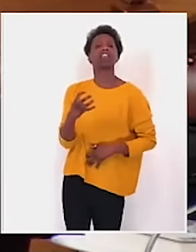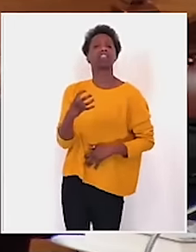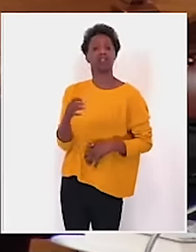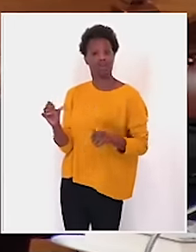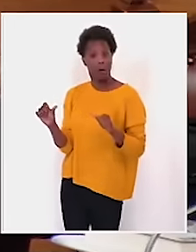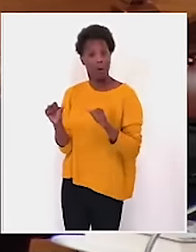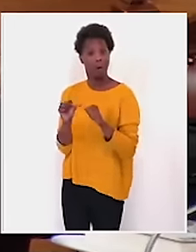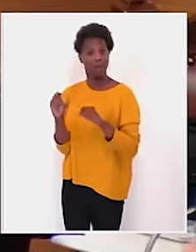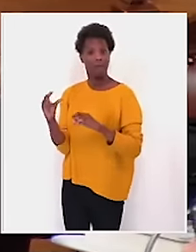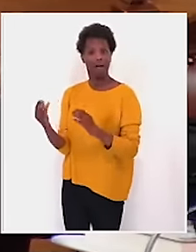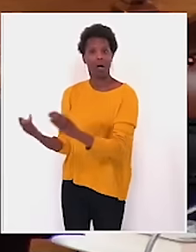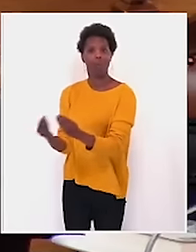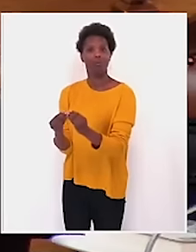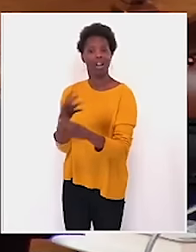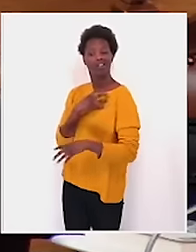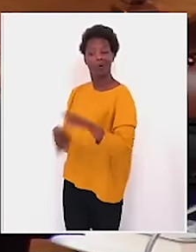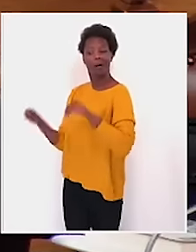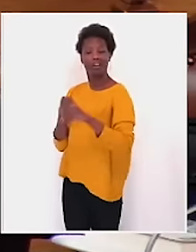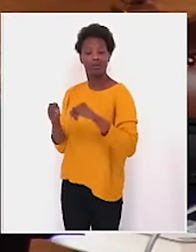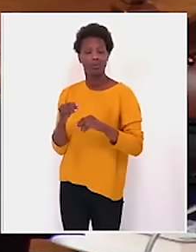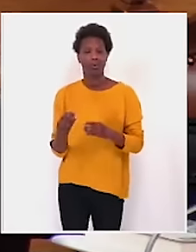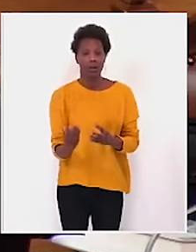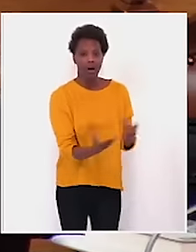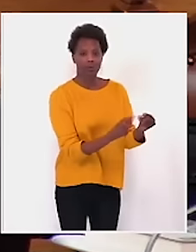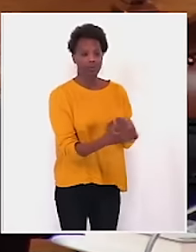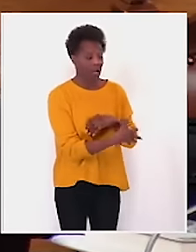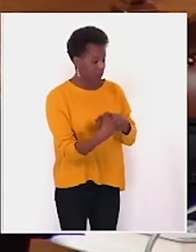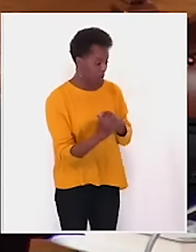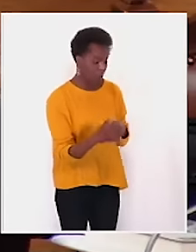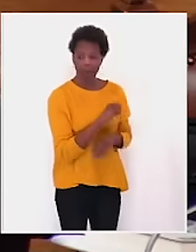milliardaires, on s'occupe pas des pauvres. Voilà, donc ça c'est à moi de parler, après vous